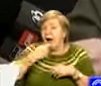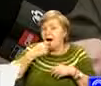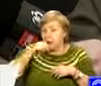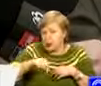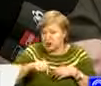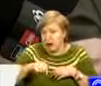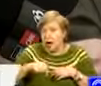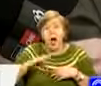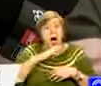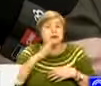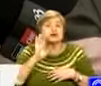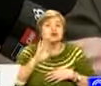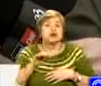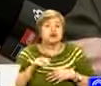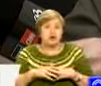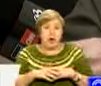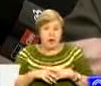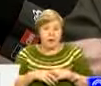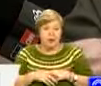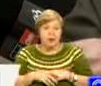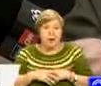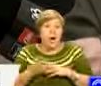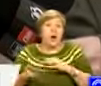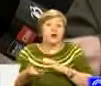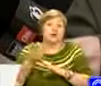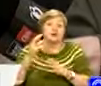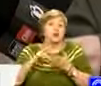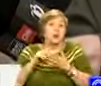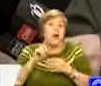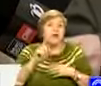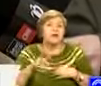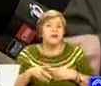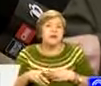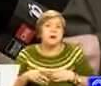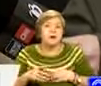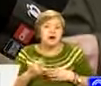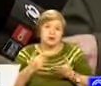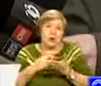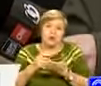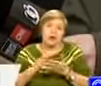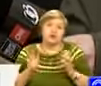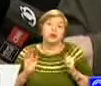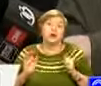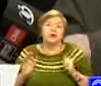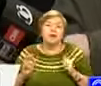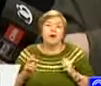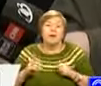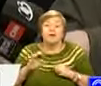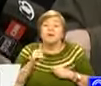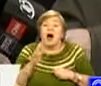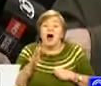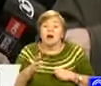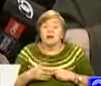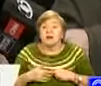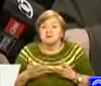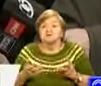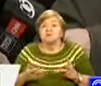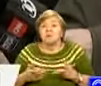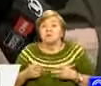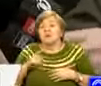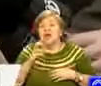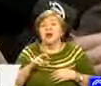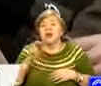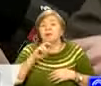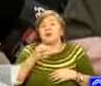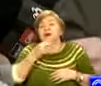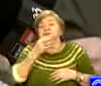plătit doar 8, aproape nici 8%, nu este, și au crescut pensiile. Deci depinde în ce PIB discutăm. Repet, ca așa, ca să rămână pentru de